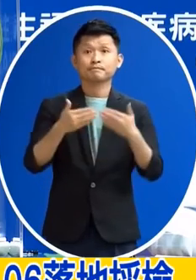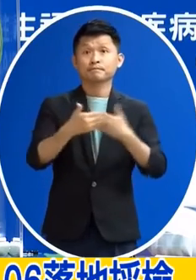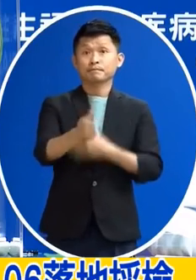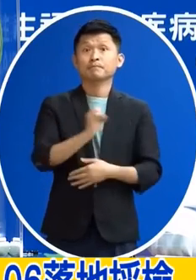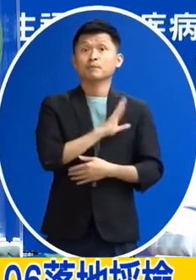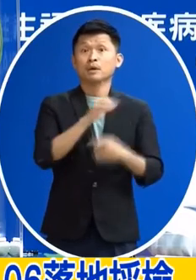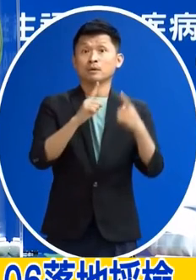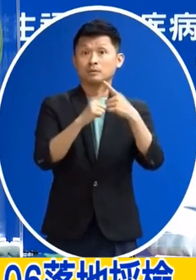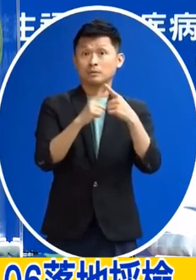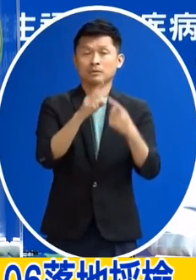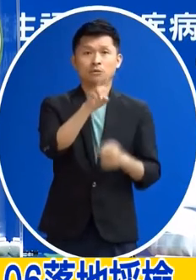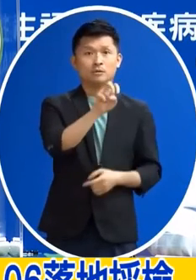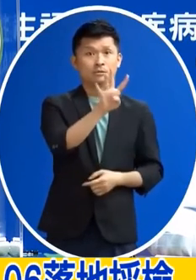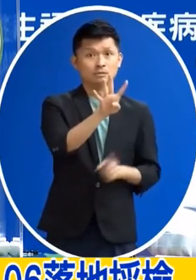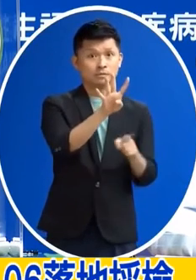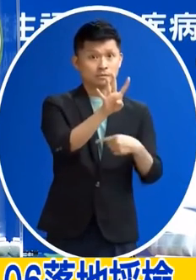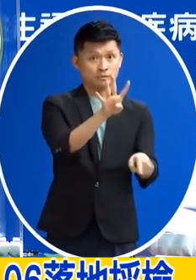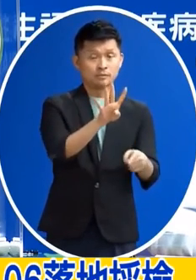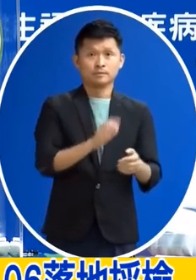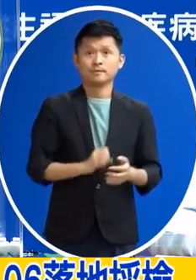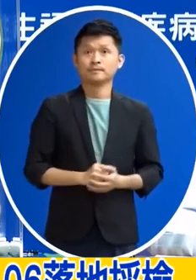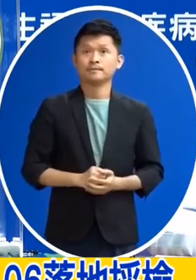数没有变，还是24人。